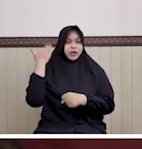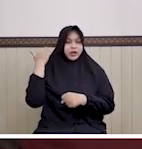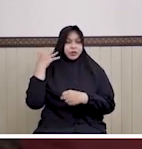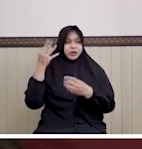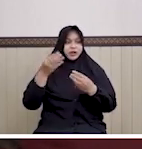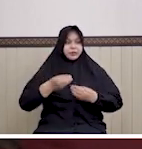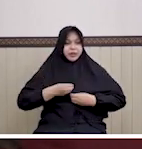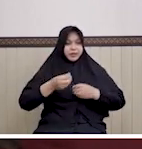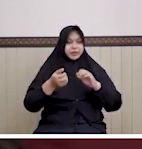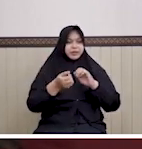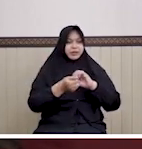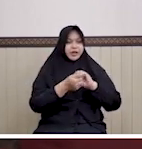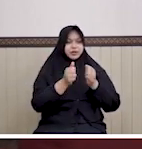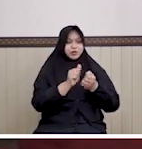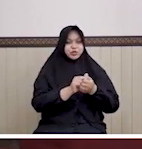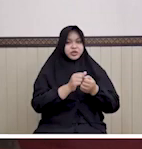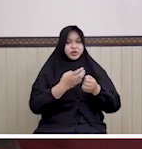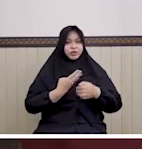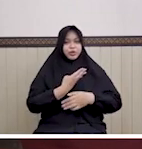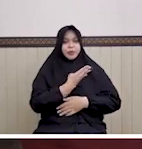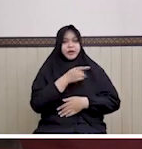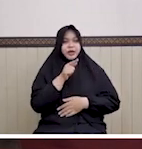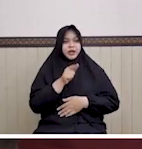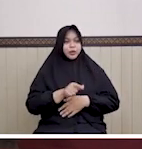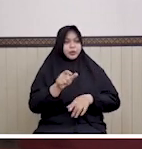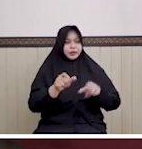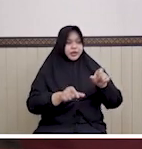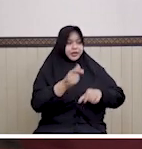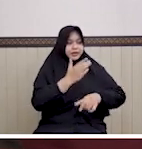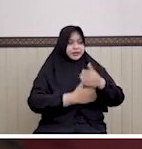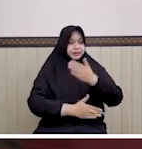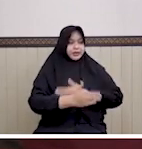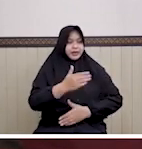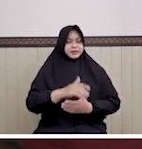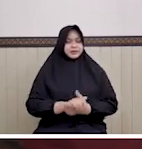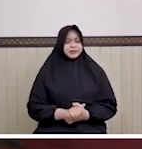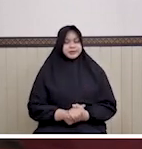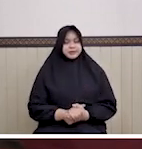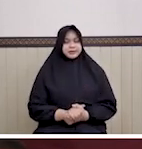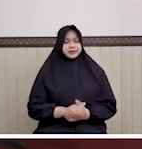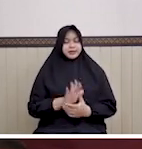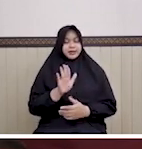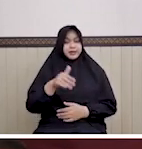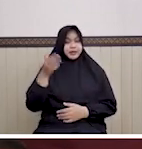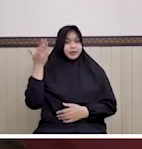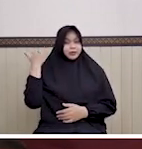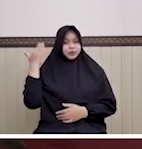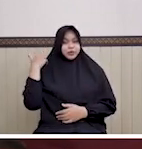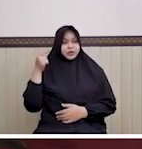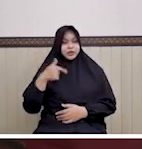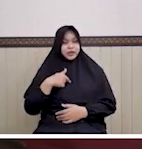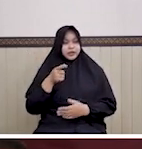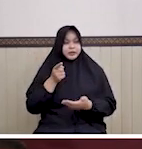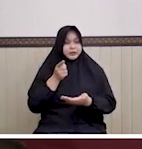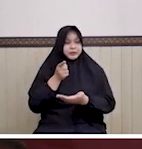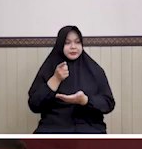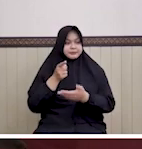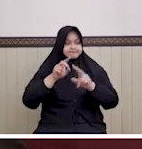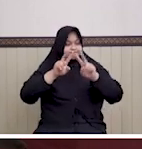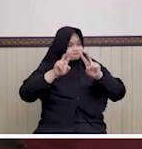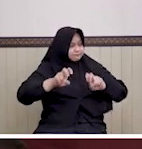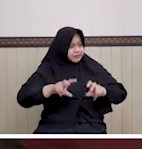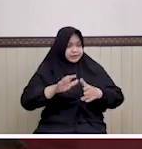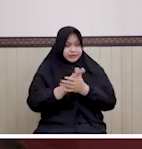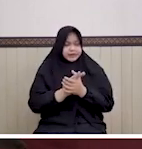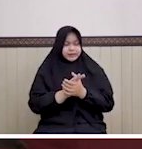perkara yang korbannya itu penyandang disabilitas pada saat itu oleh penyidik di pasal